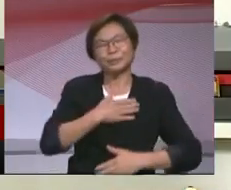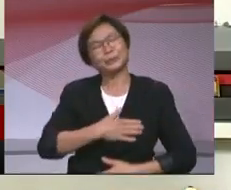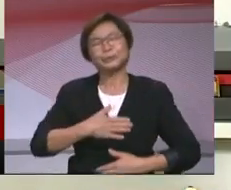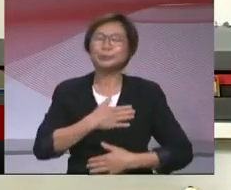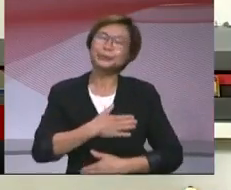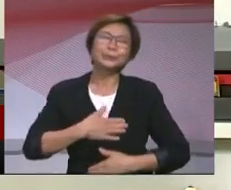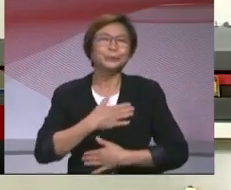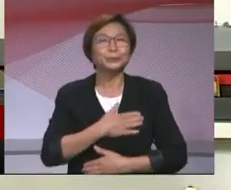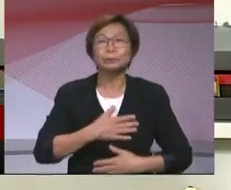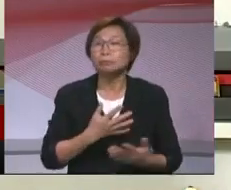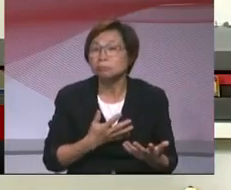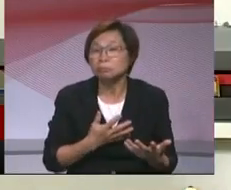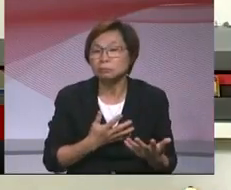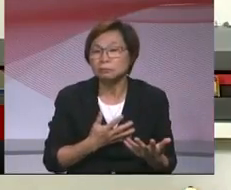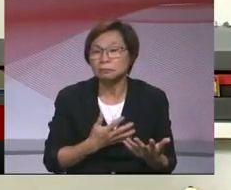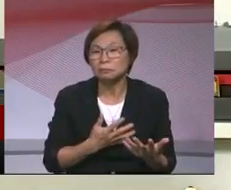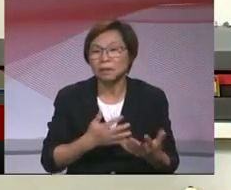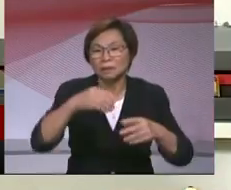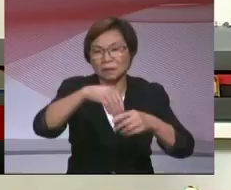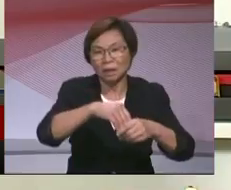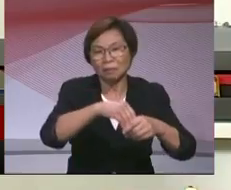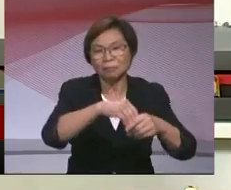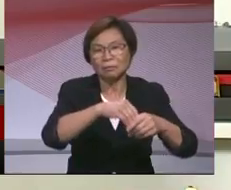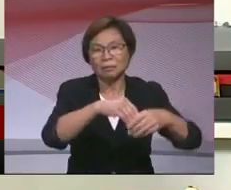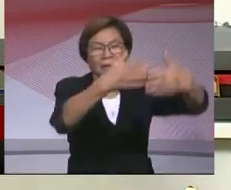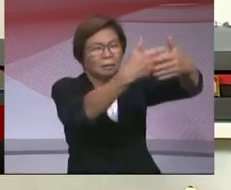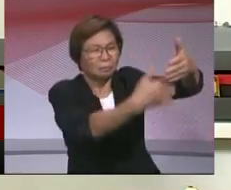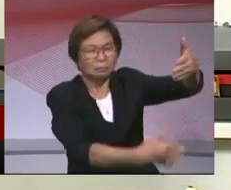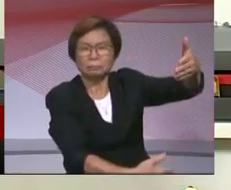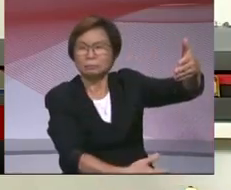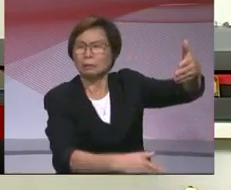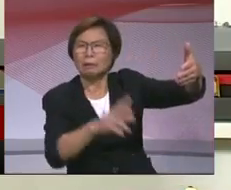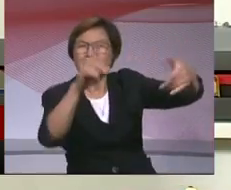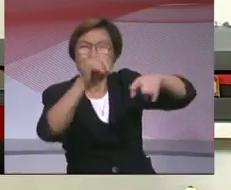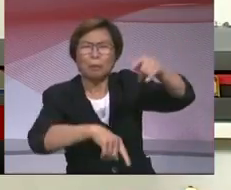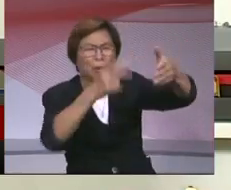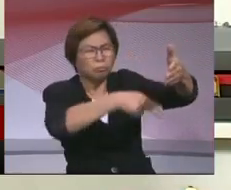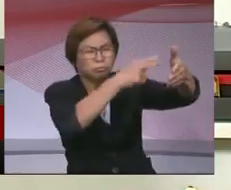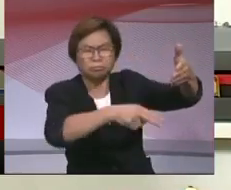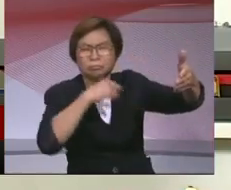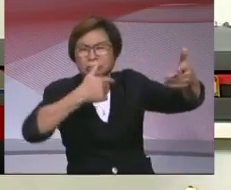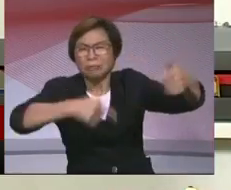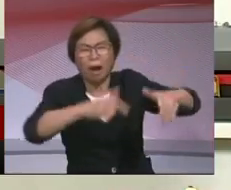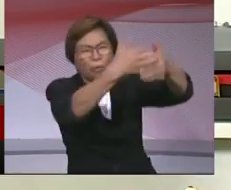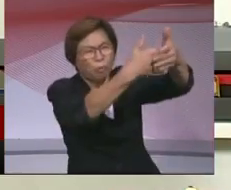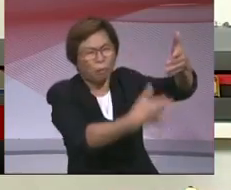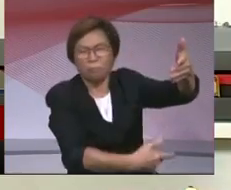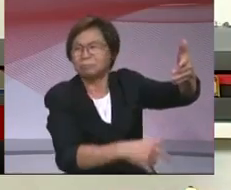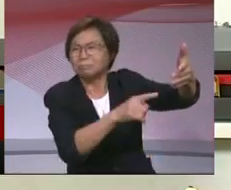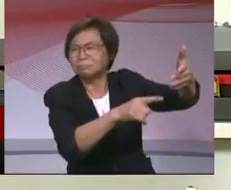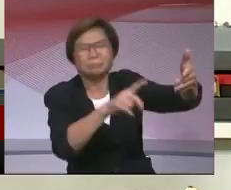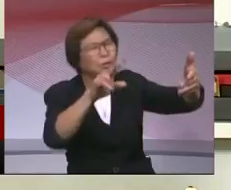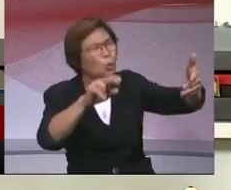aktiviti hiburan ini berada di dalam negative list ataupun list